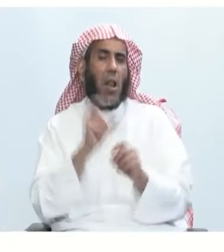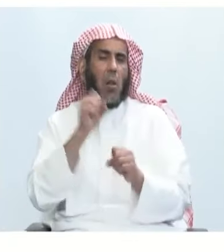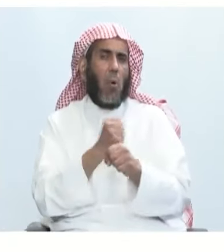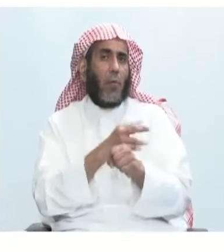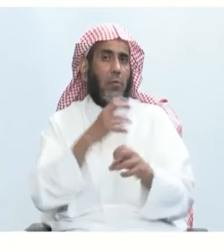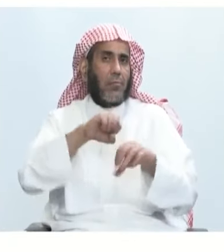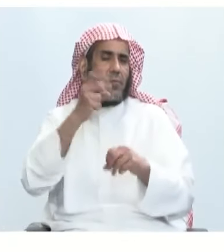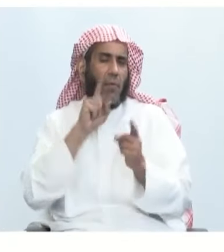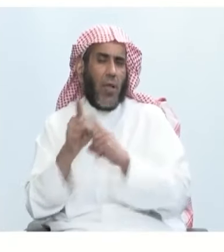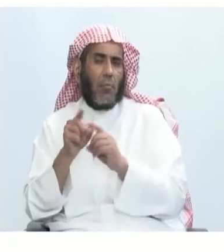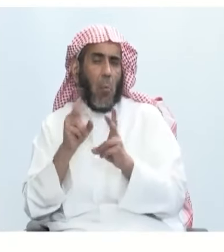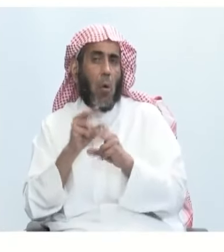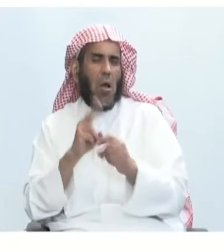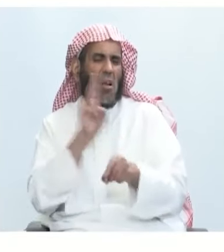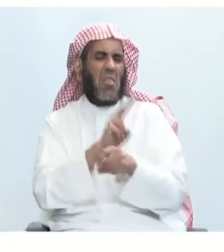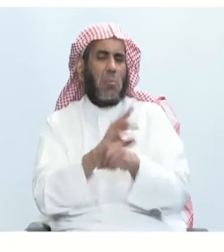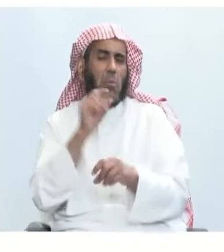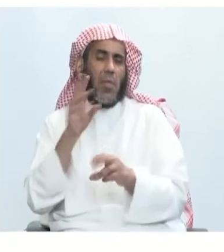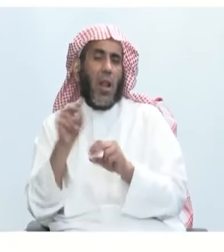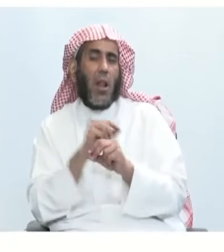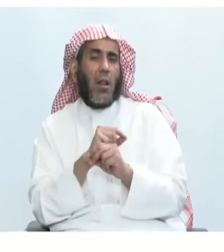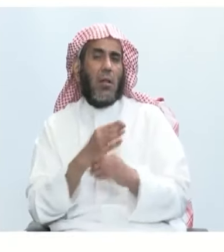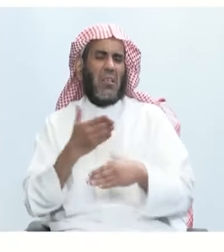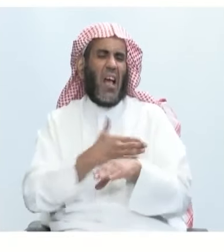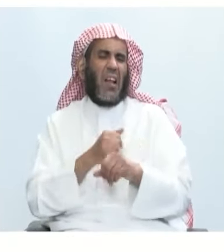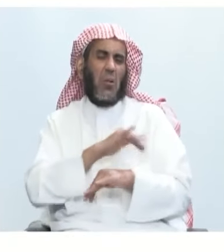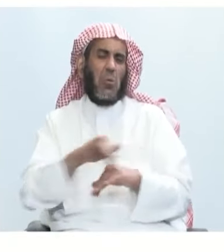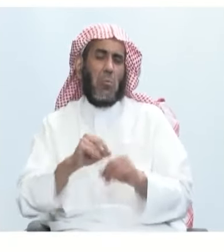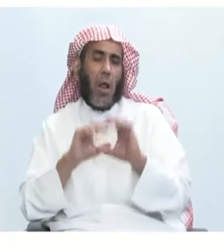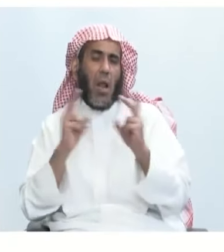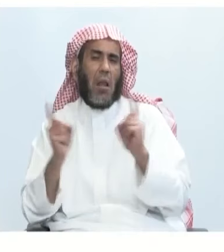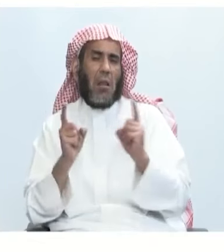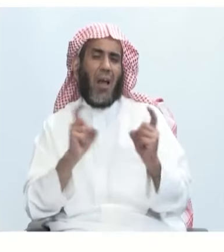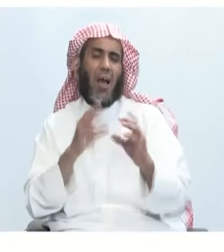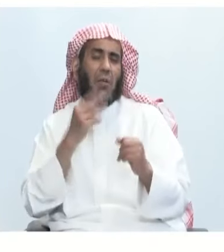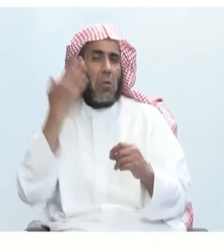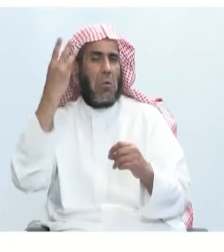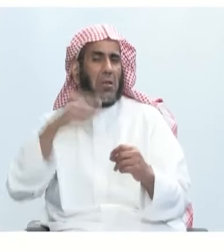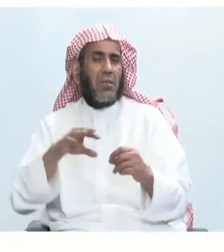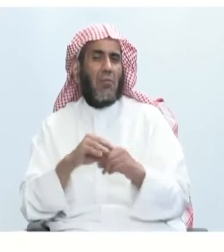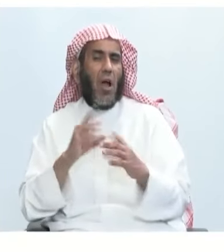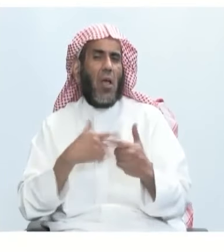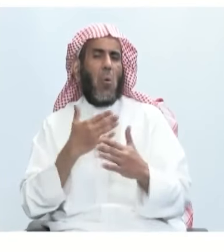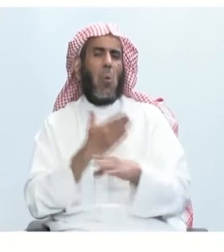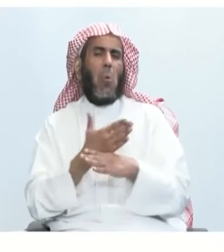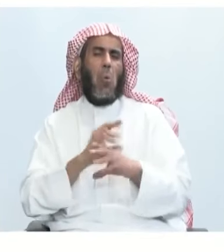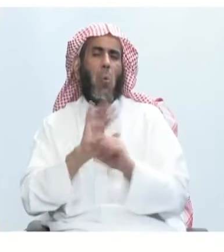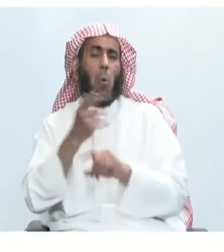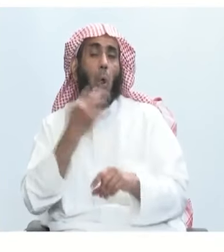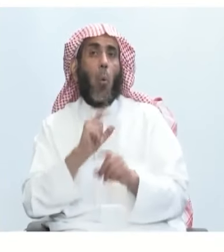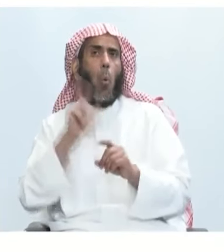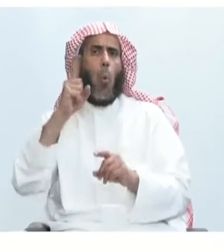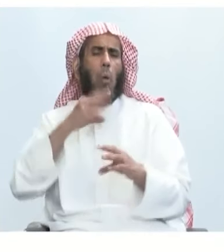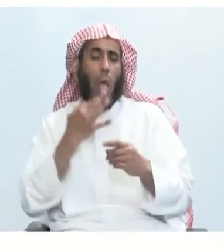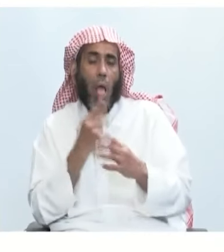التي اكتشفت فيها كذب المتحدث مثلا نقول هنا تاخر عن حضور الى مكان اللقاء فاعتذر بانه نسي فاخذ يسوق الحجج ويكثر الحلف ويتلعثم